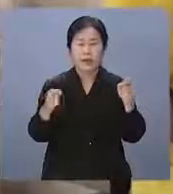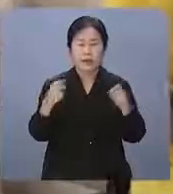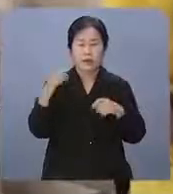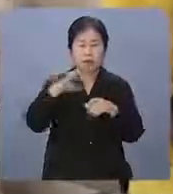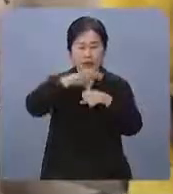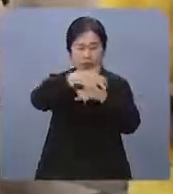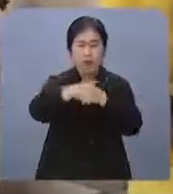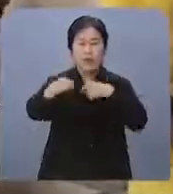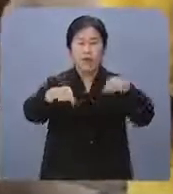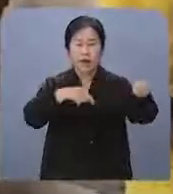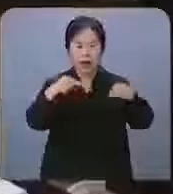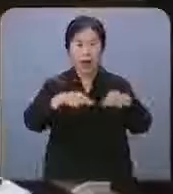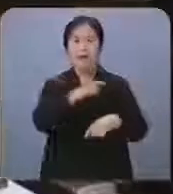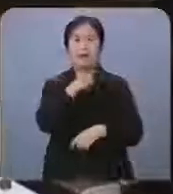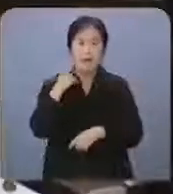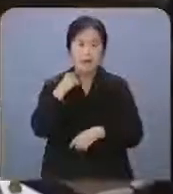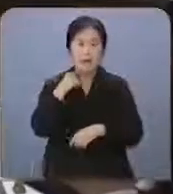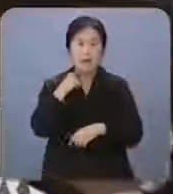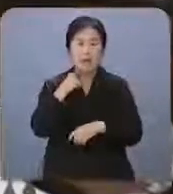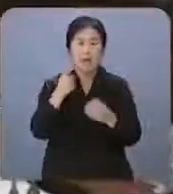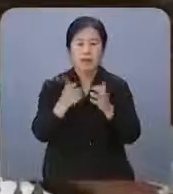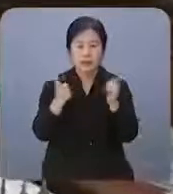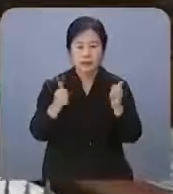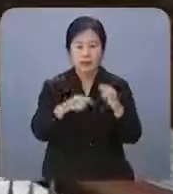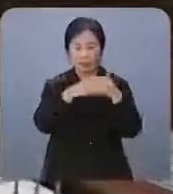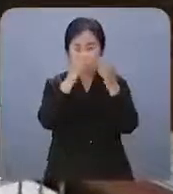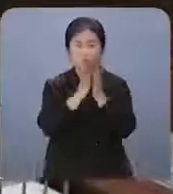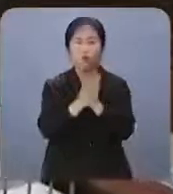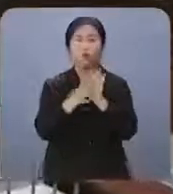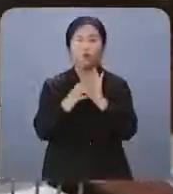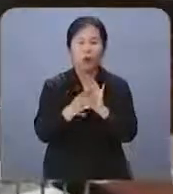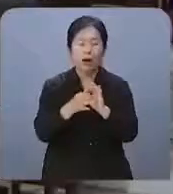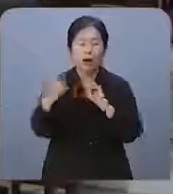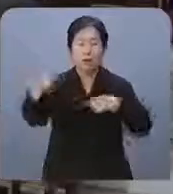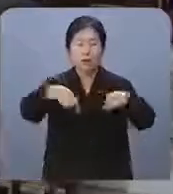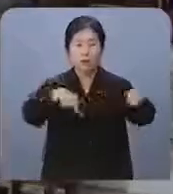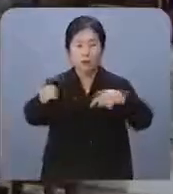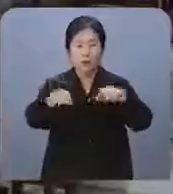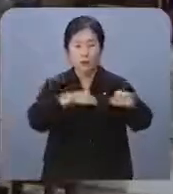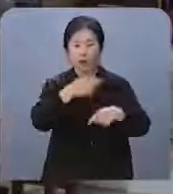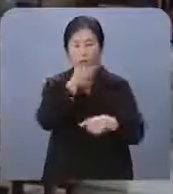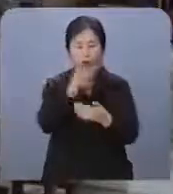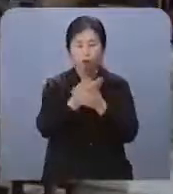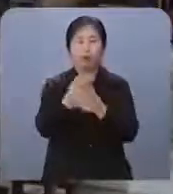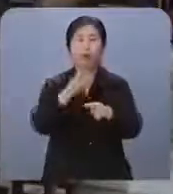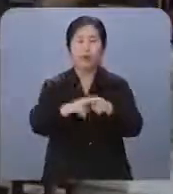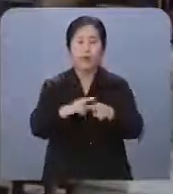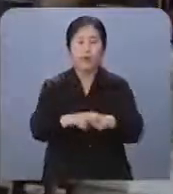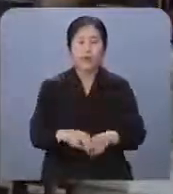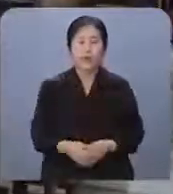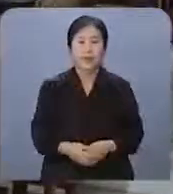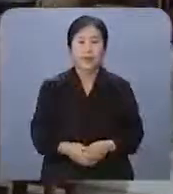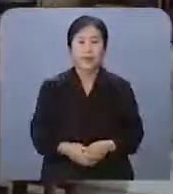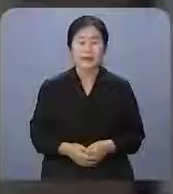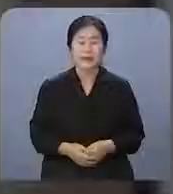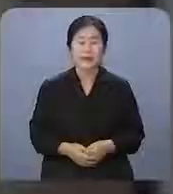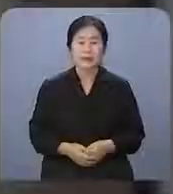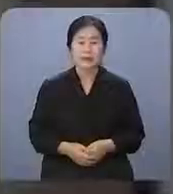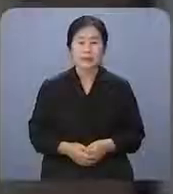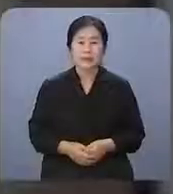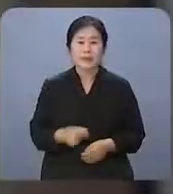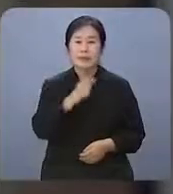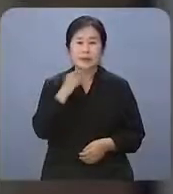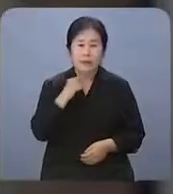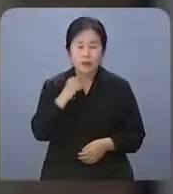nghiệp vụ liên quan tới công việc và sinh hoạt của tư tế và phó tế trên toàn thế giới tôi hội giáo sĩ có quyền giám sát thẩm định công việc